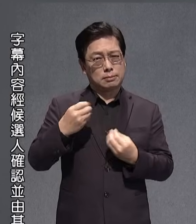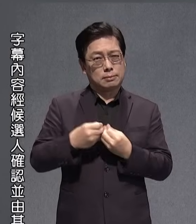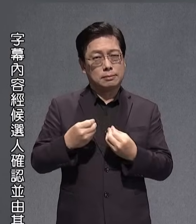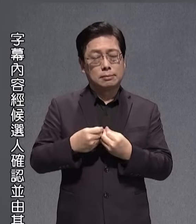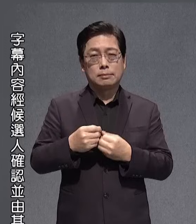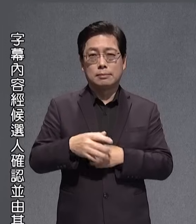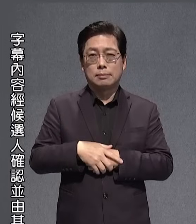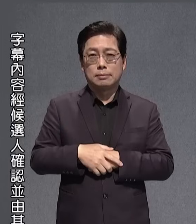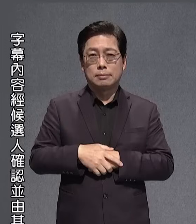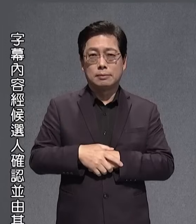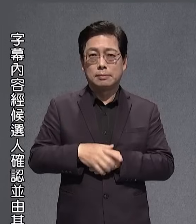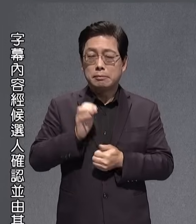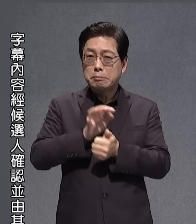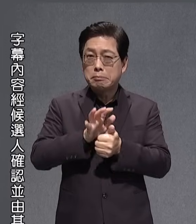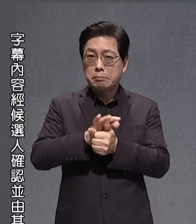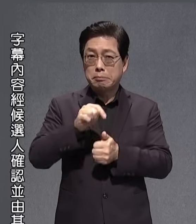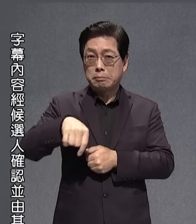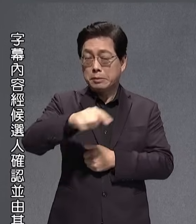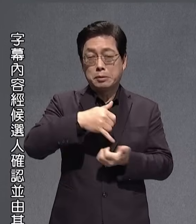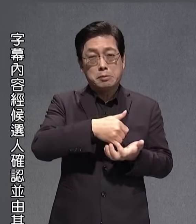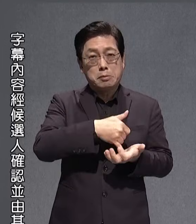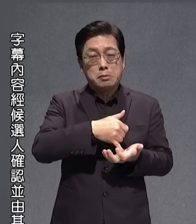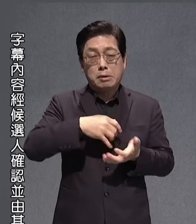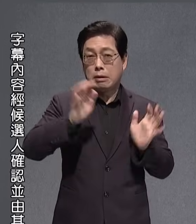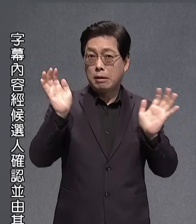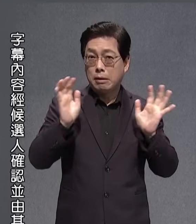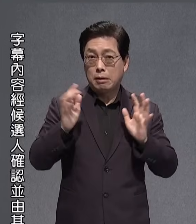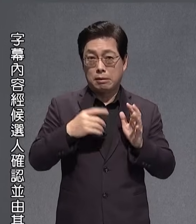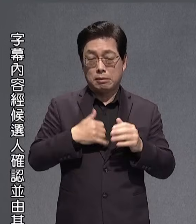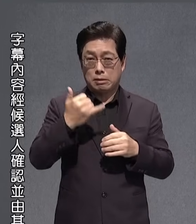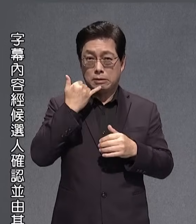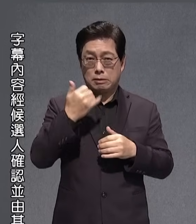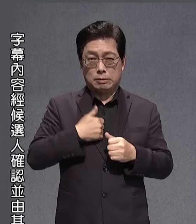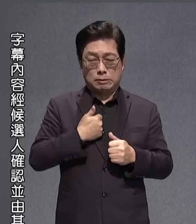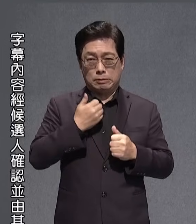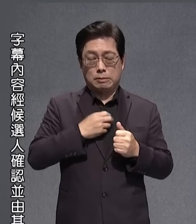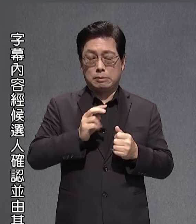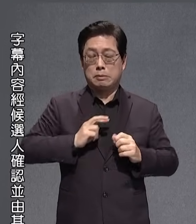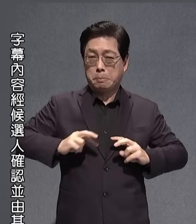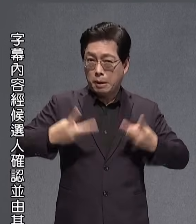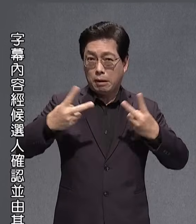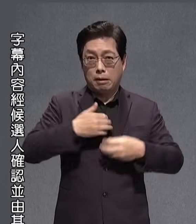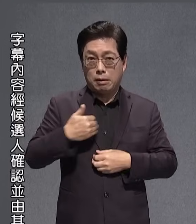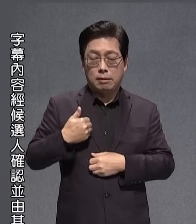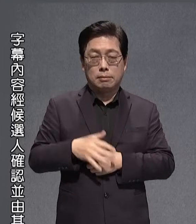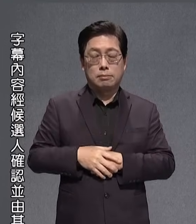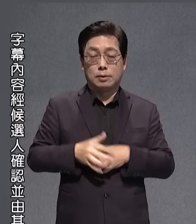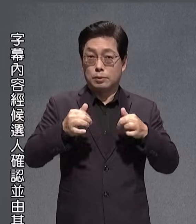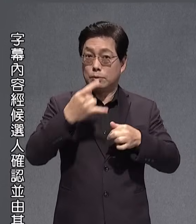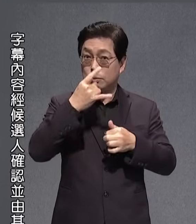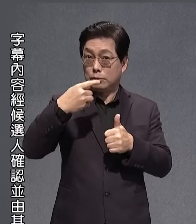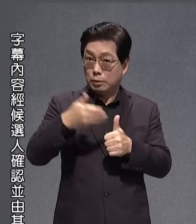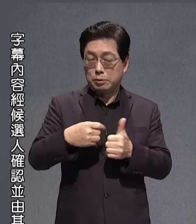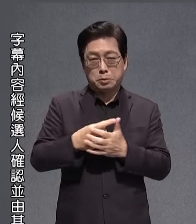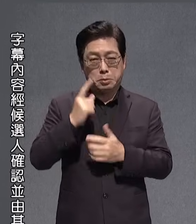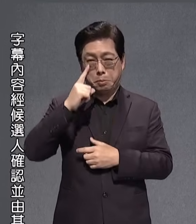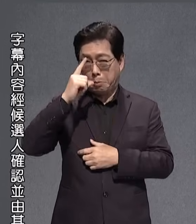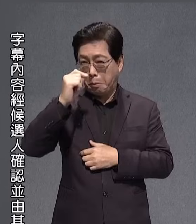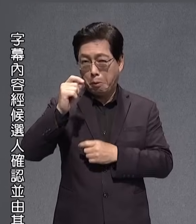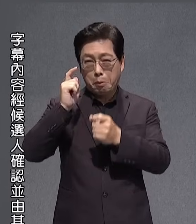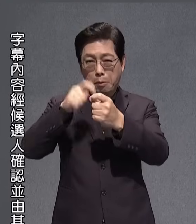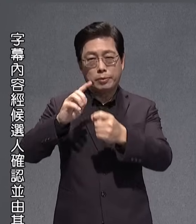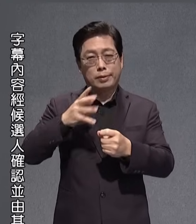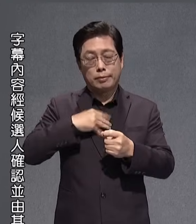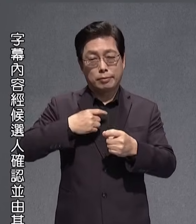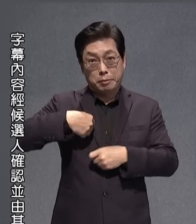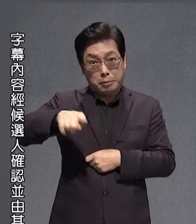的教育不再提供弱势的孩童有一个翻身的机会。双语教育只讲愿景，但是没有路